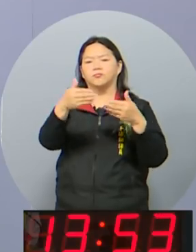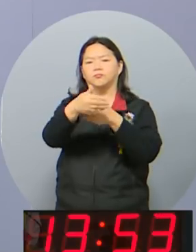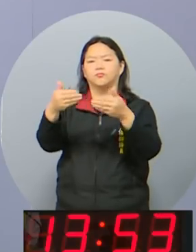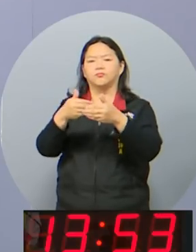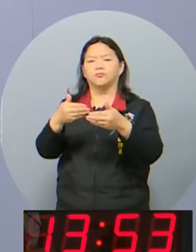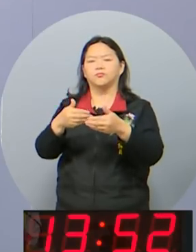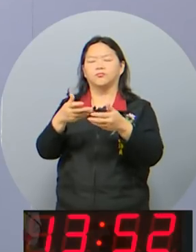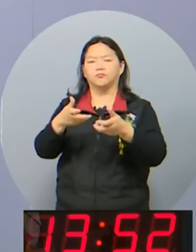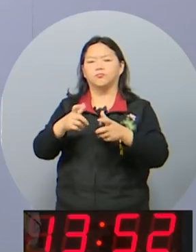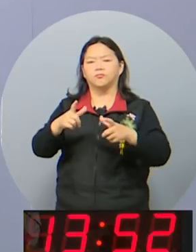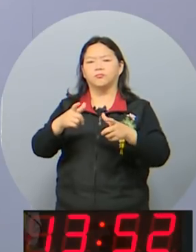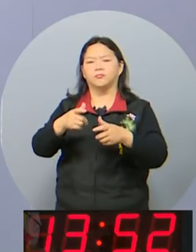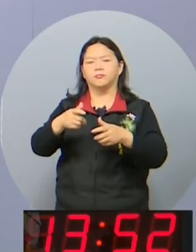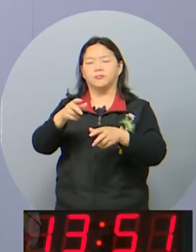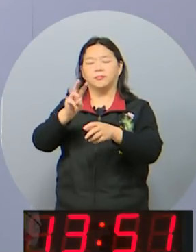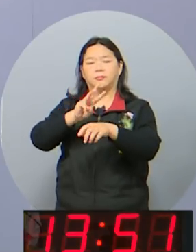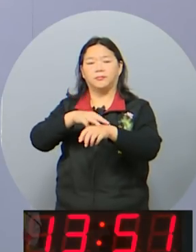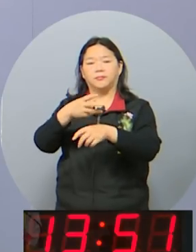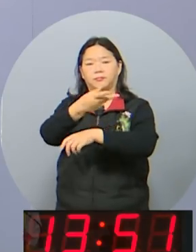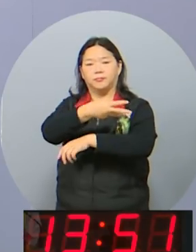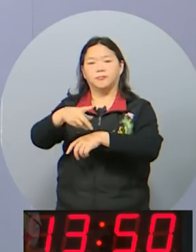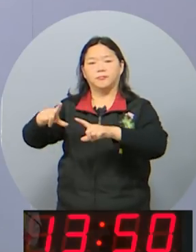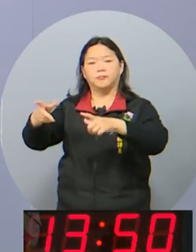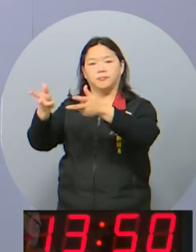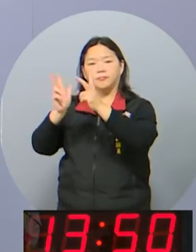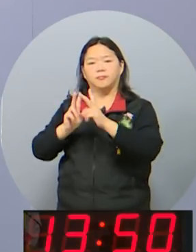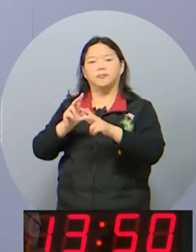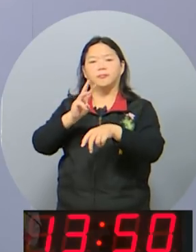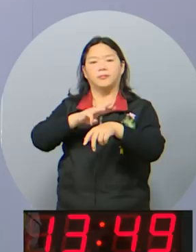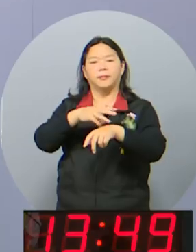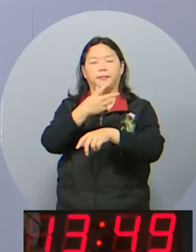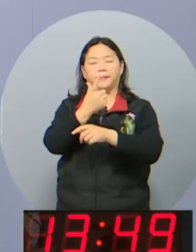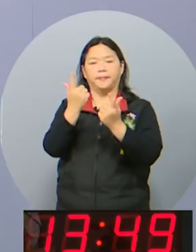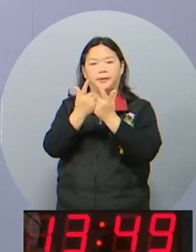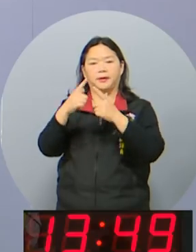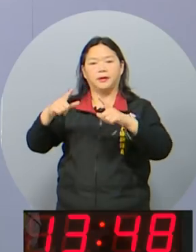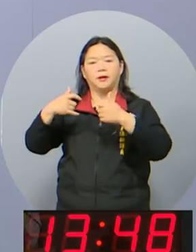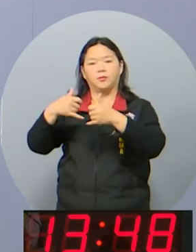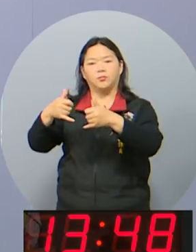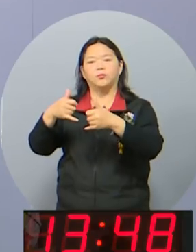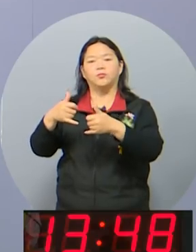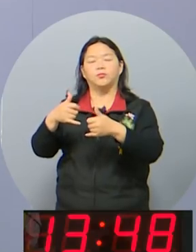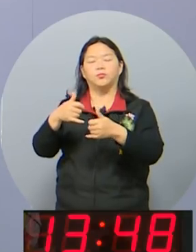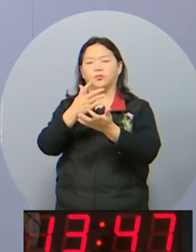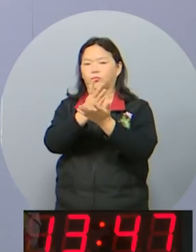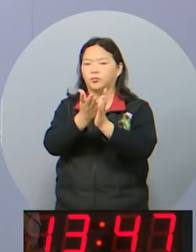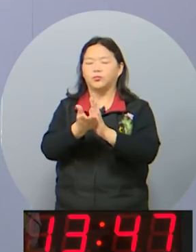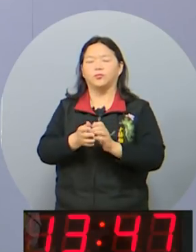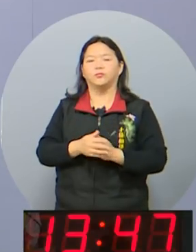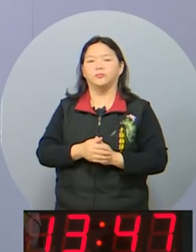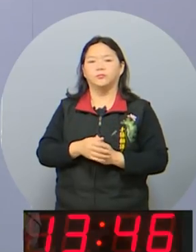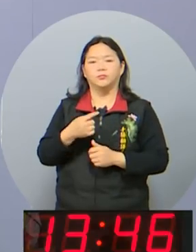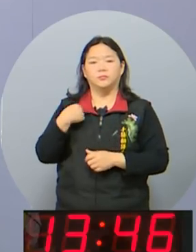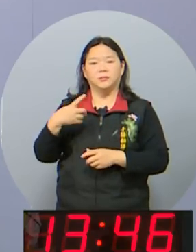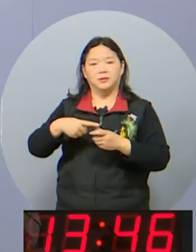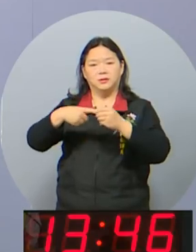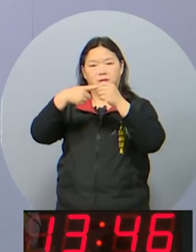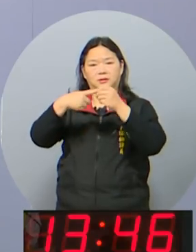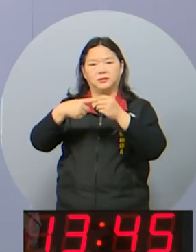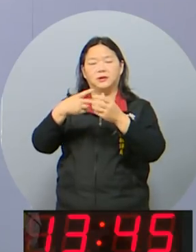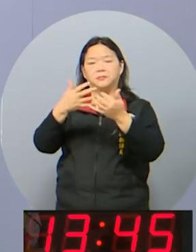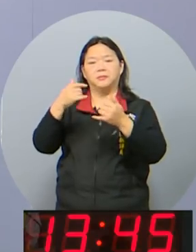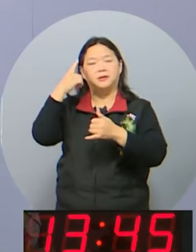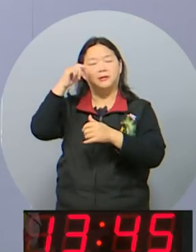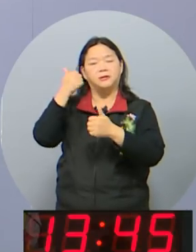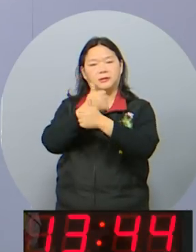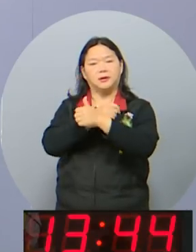设，啊，有淡江大桥，啊，有淡北道路，有枝头公路。那我们历任的民意代表都非常的努力